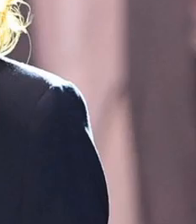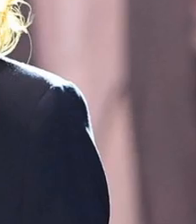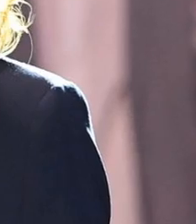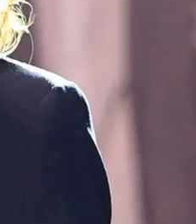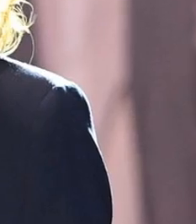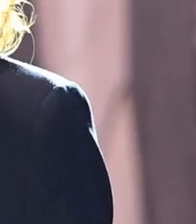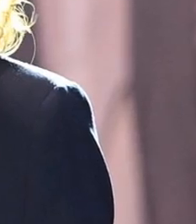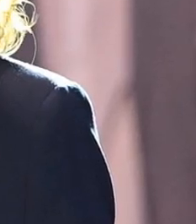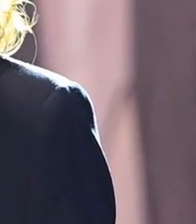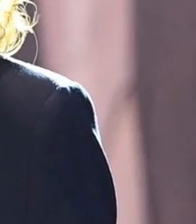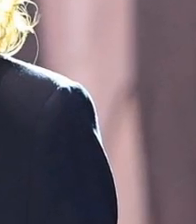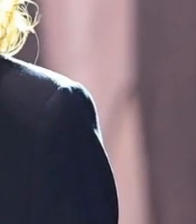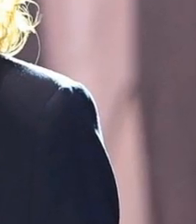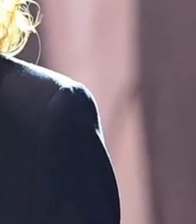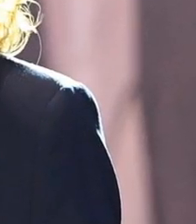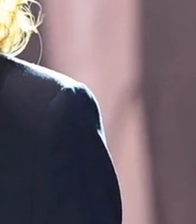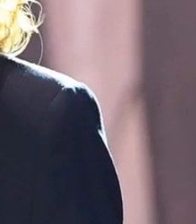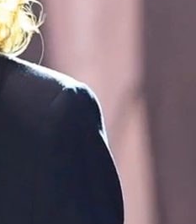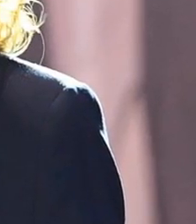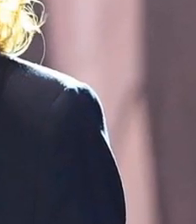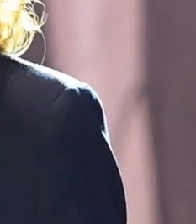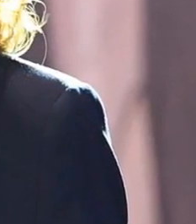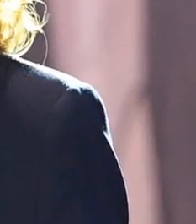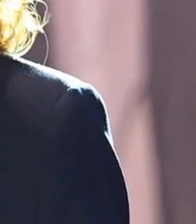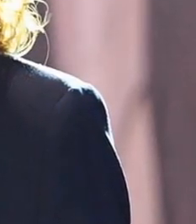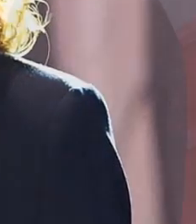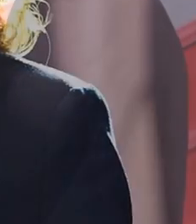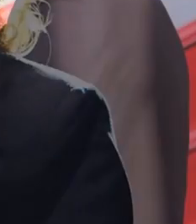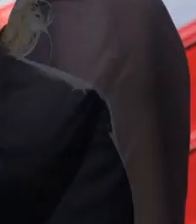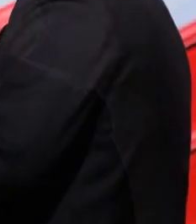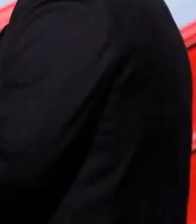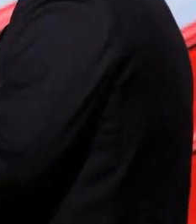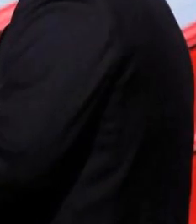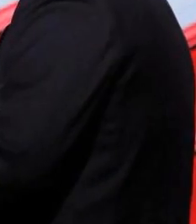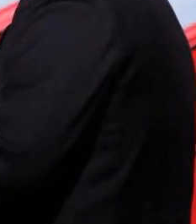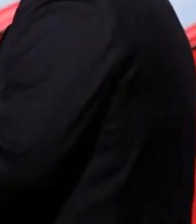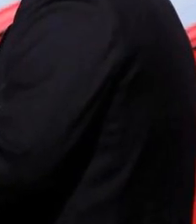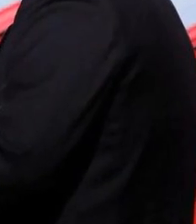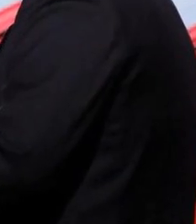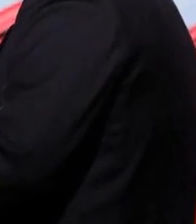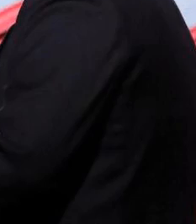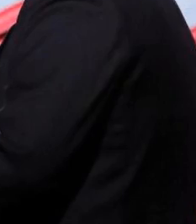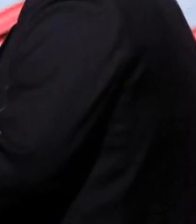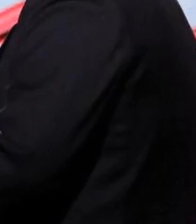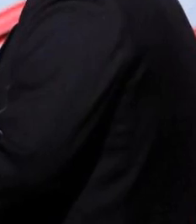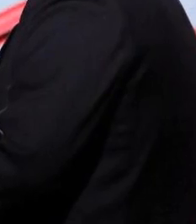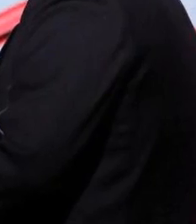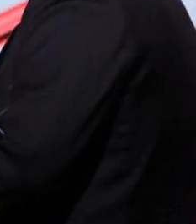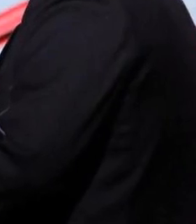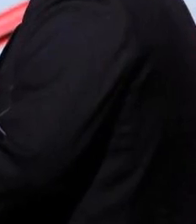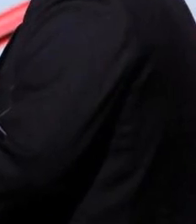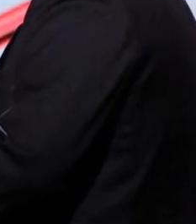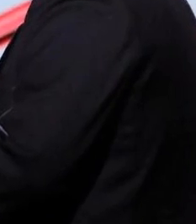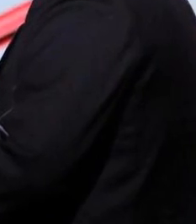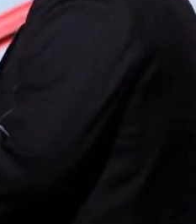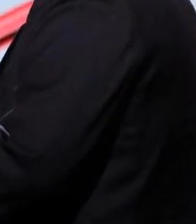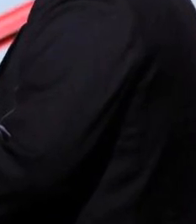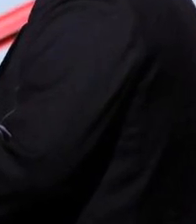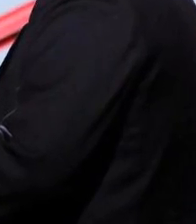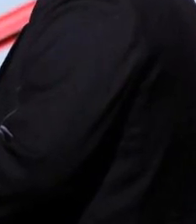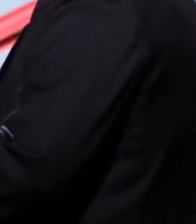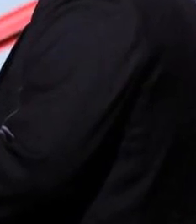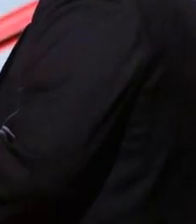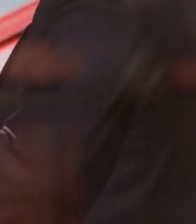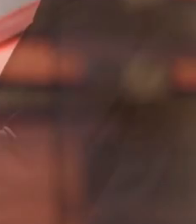pani małgorzata kidawa błońska potrzebowała czasu żeby się rozkręcić stanisław mówi niewyraźnie i często bardziej zabawny niż